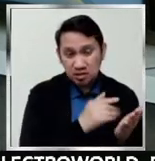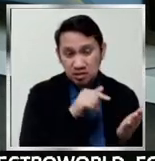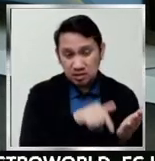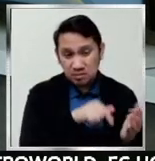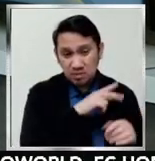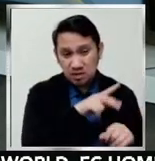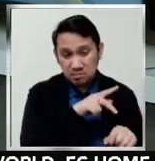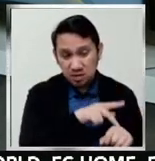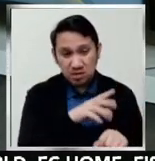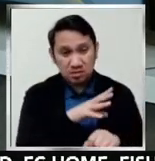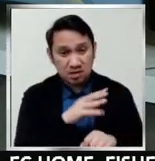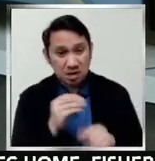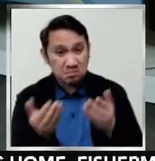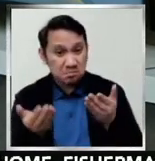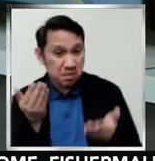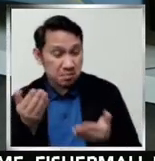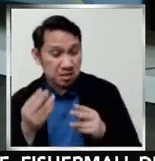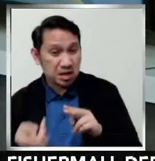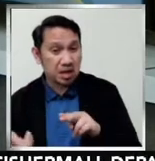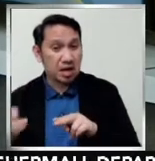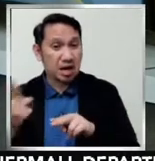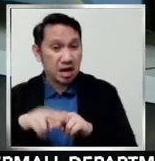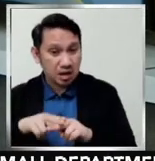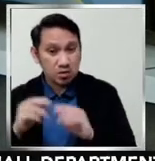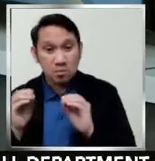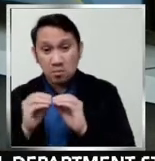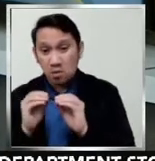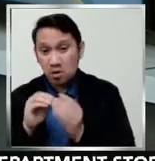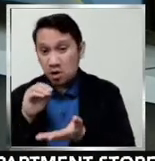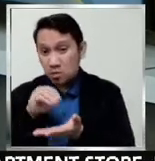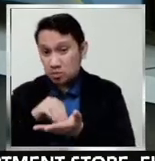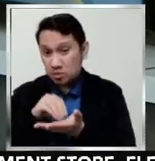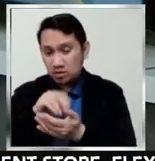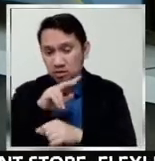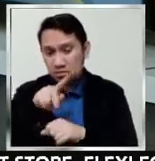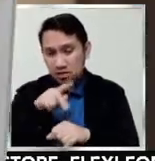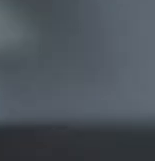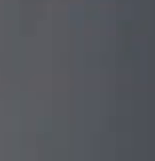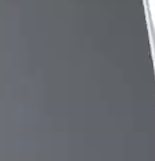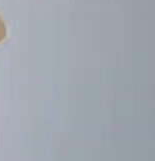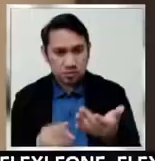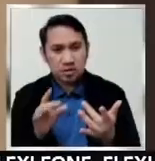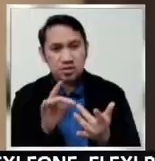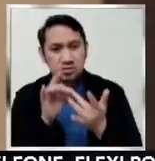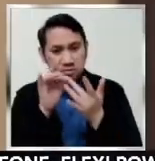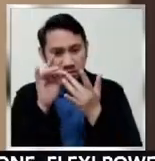diyan. Himayin natin lahat yan sa special report ng tinutukan ni Sandra Aguinaldo.